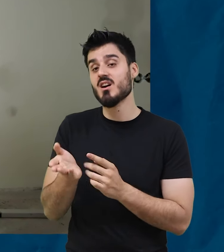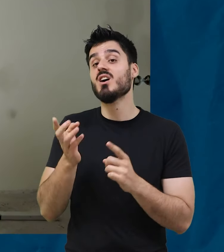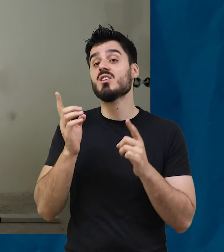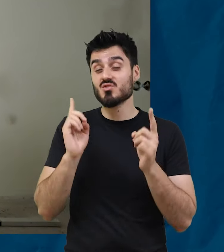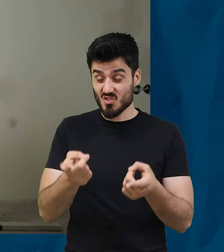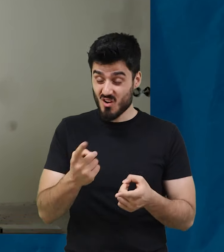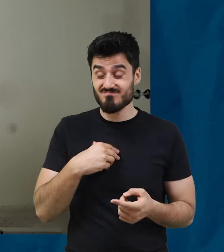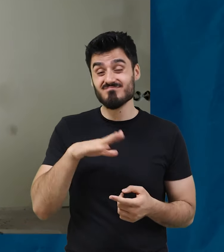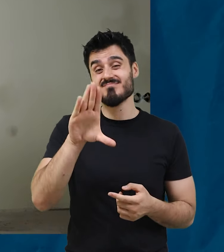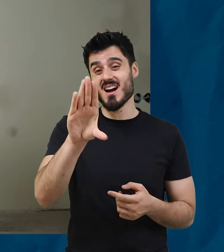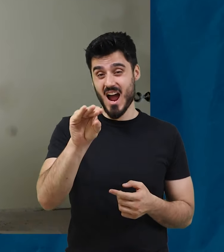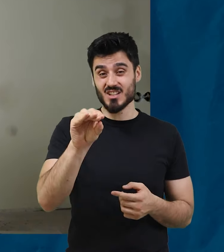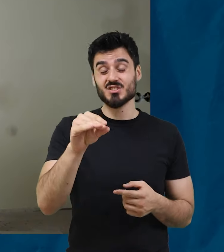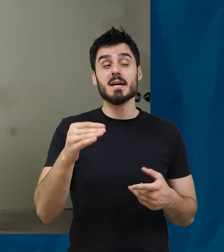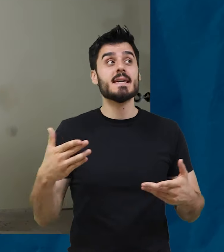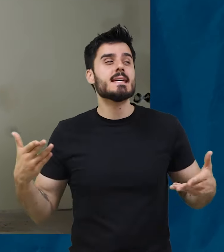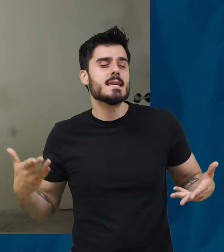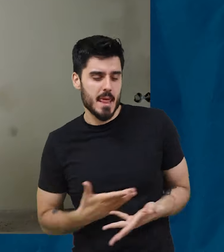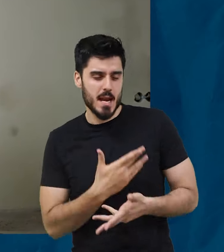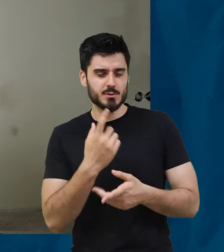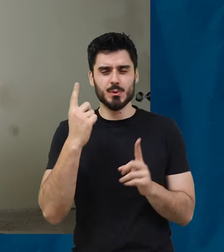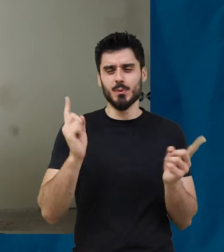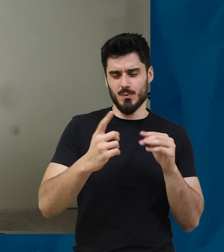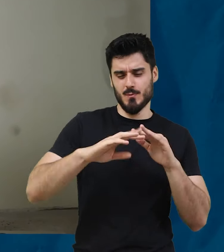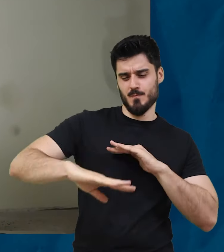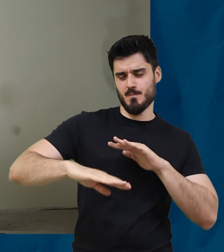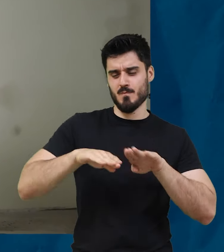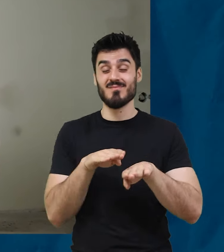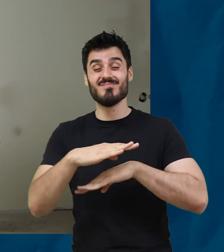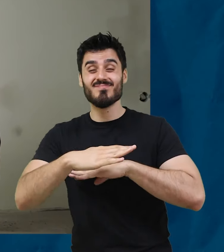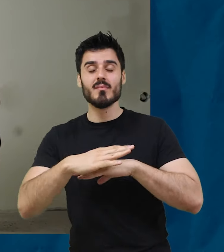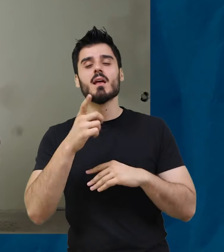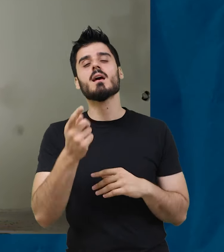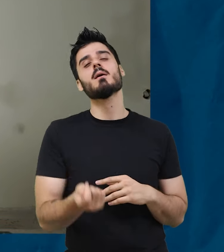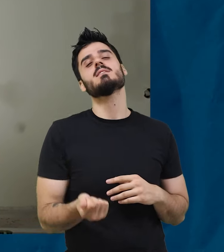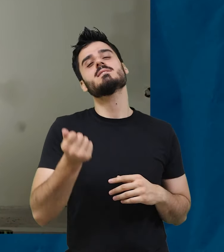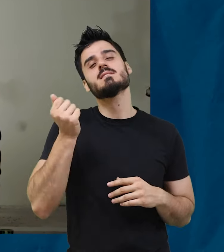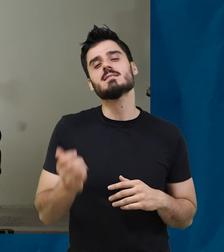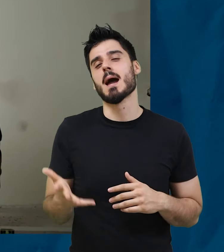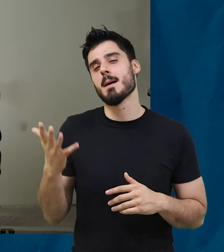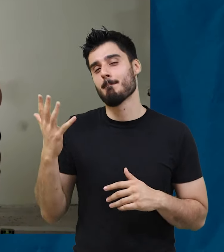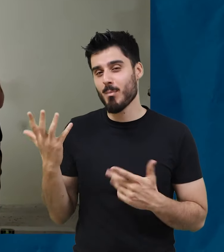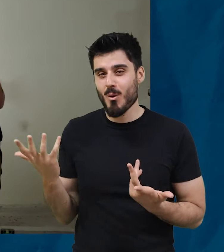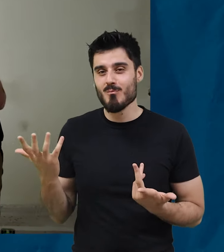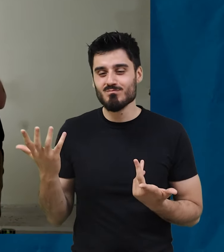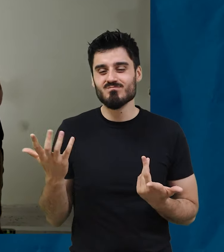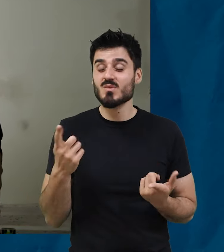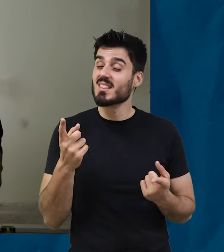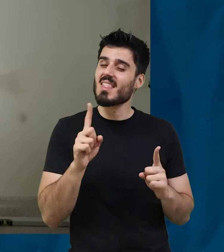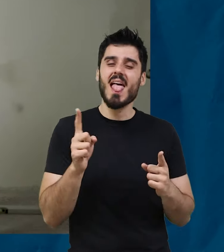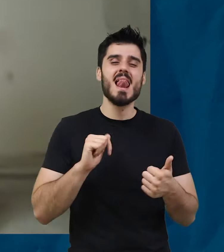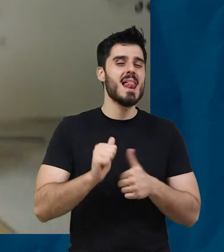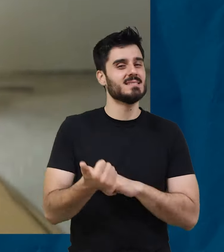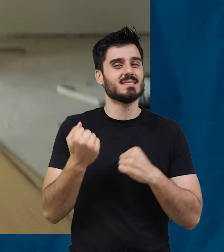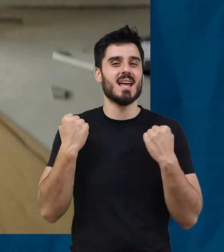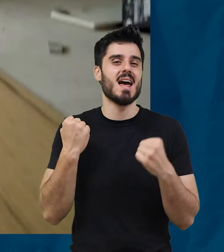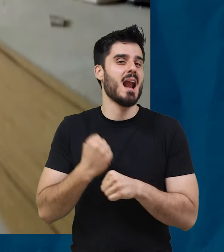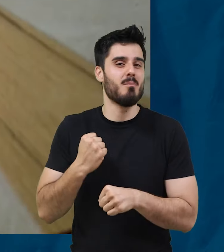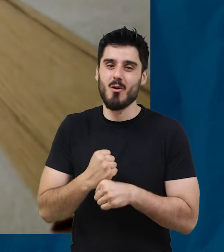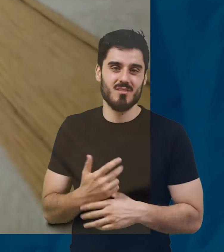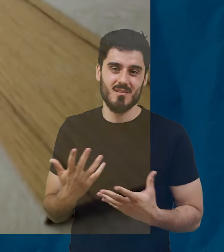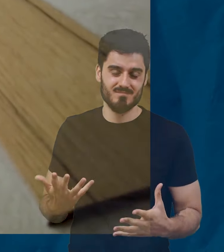плочки. Идеята е да ви кажа, че колкото по-интересно и сложно е, толкова всъщност е по-скъпо и не трябва да подценявате работата